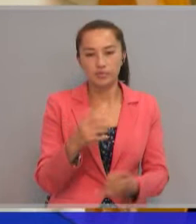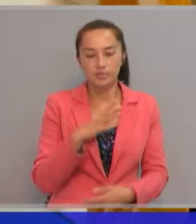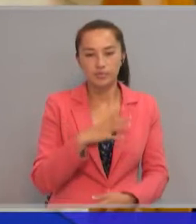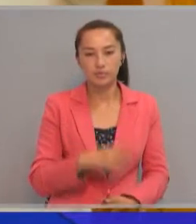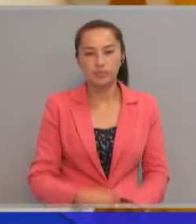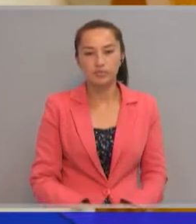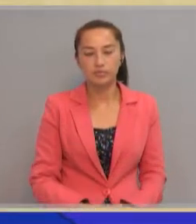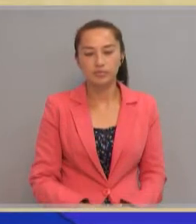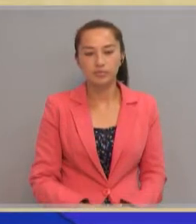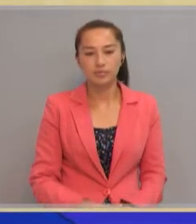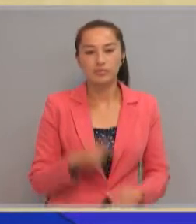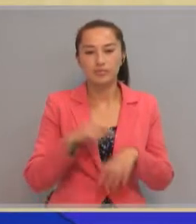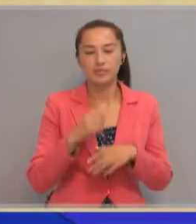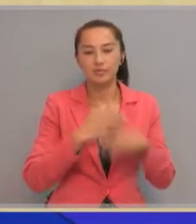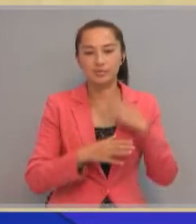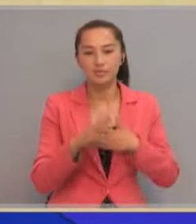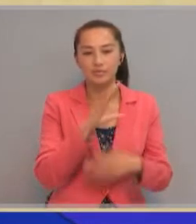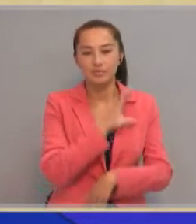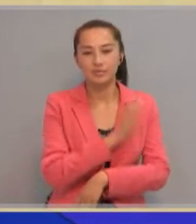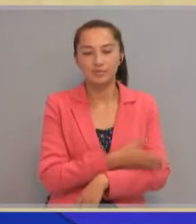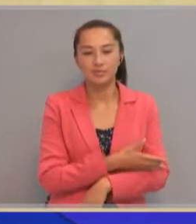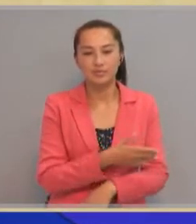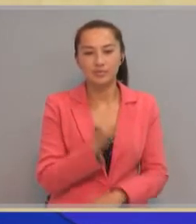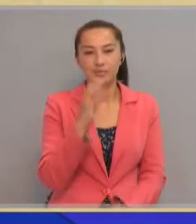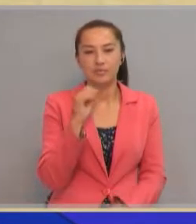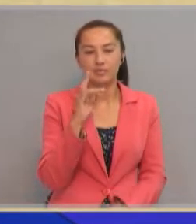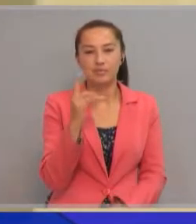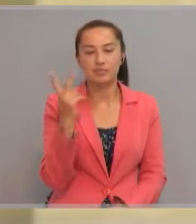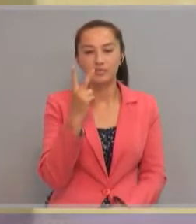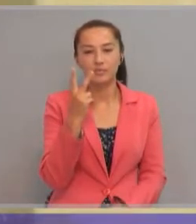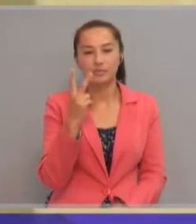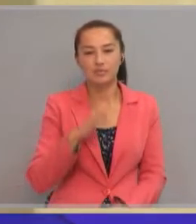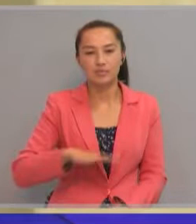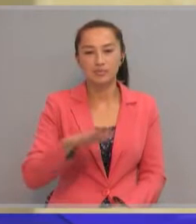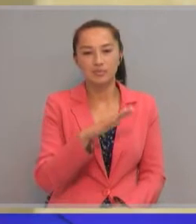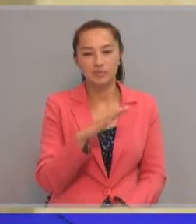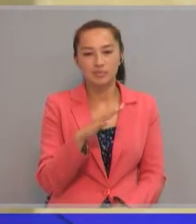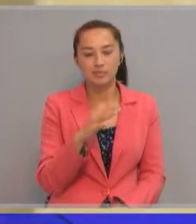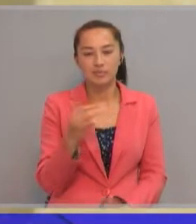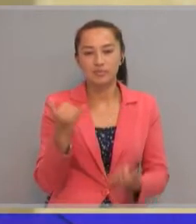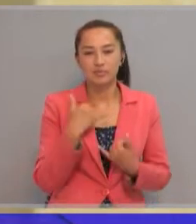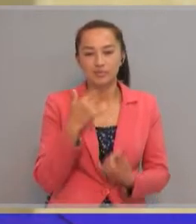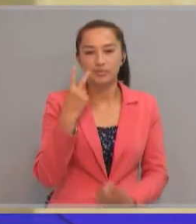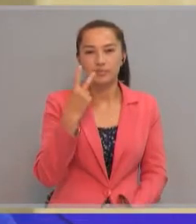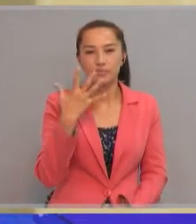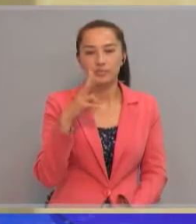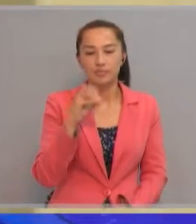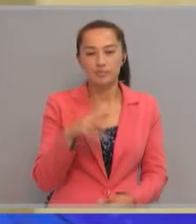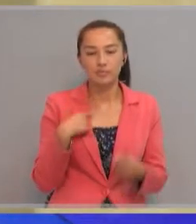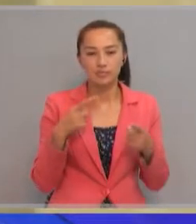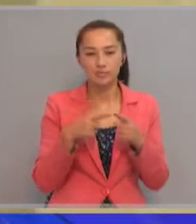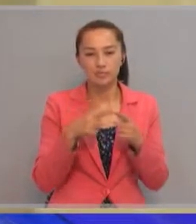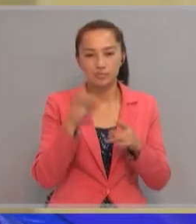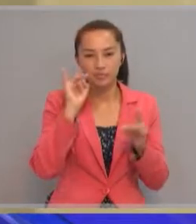пара-пар. Қуаныштан шек жоқ, бүгін келіп алып жатырмын Асар 2 мөлтек ауданынан. Бұған дейін 25 жыл болды квартирада